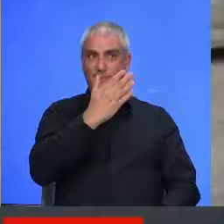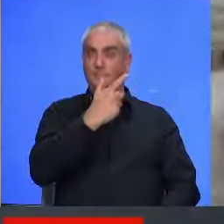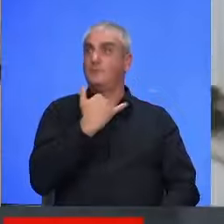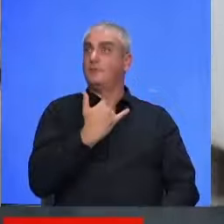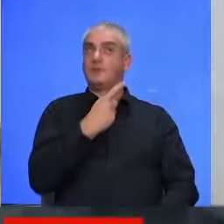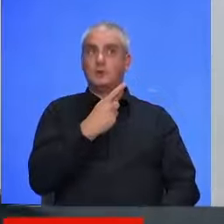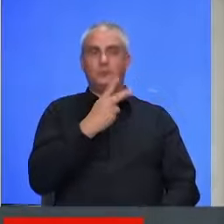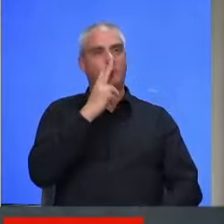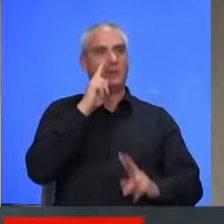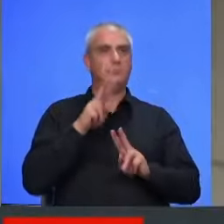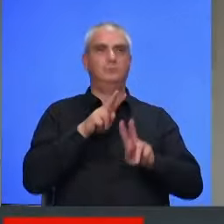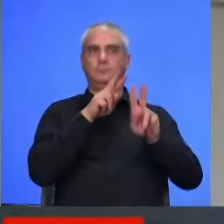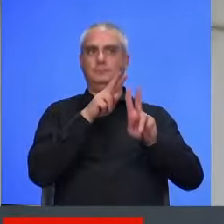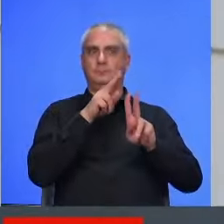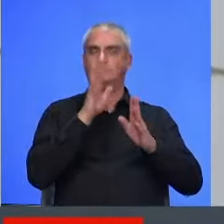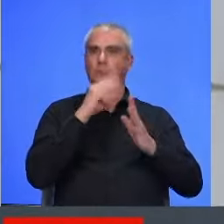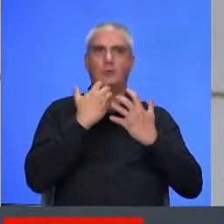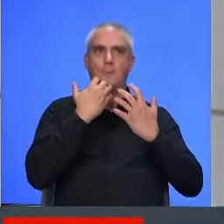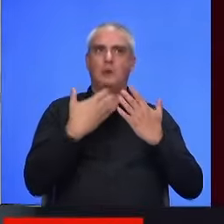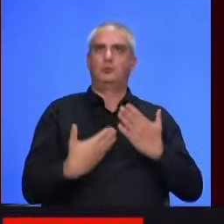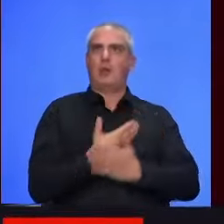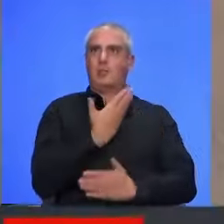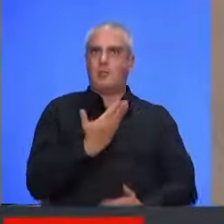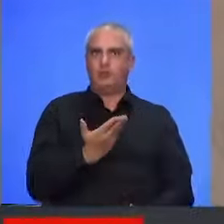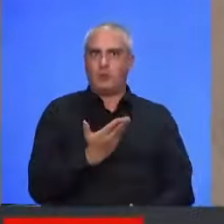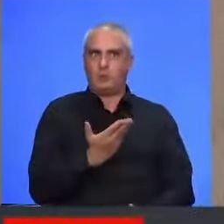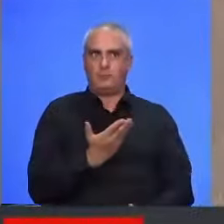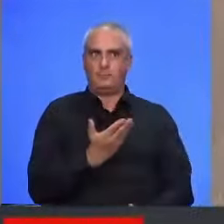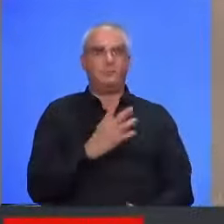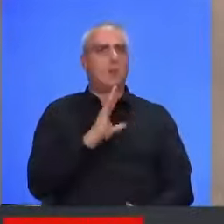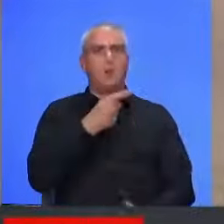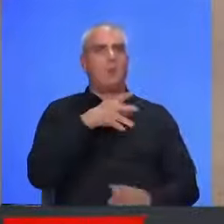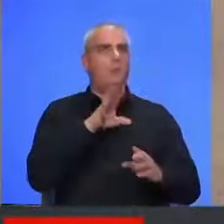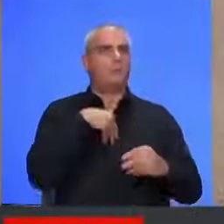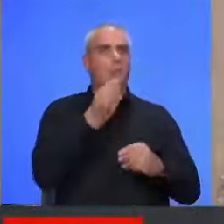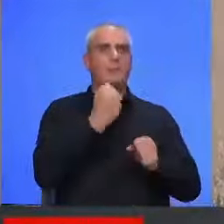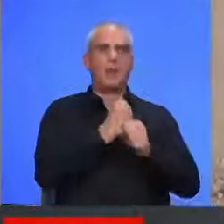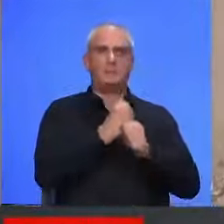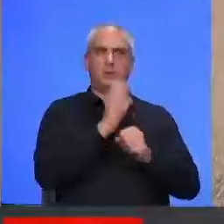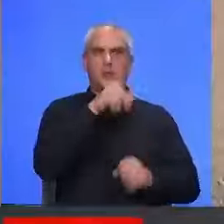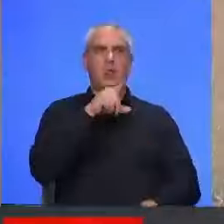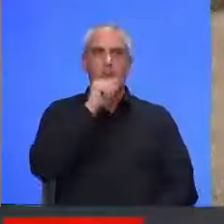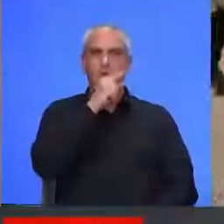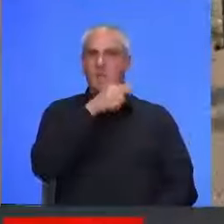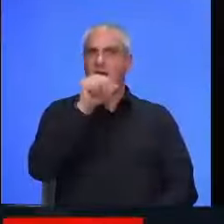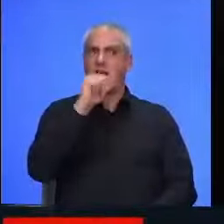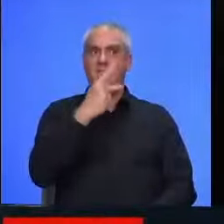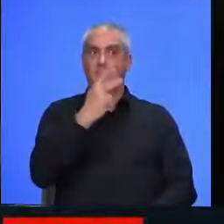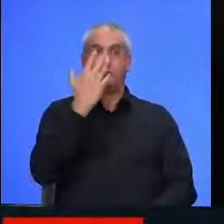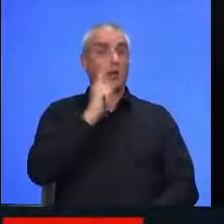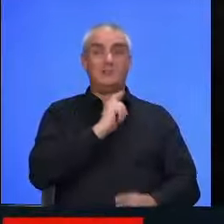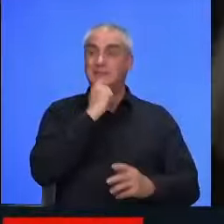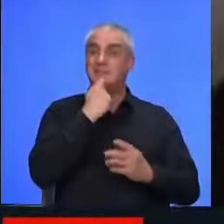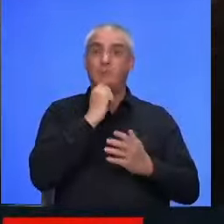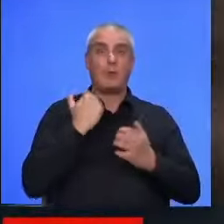העיניים נשואות לברוורמן כשברקע הפרשות החדשות. מדוע אפשר העסקה בפועל של הדובר אלי פלדשטיין שהיה בלי סיווג